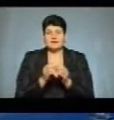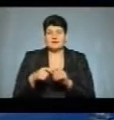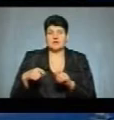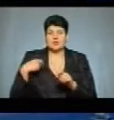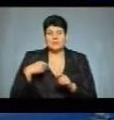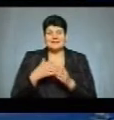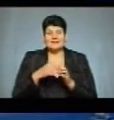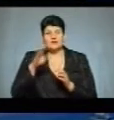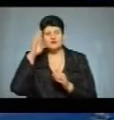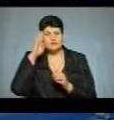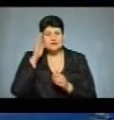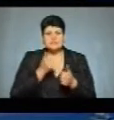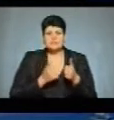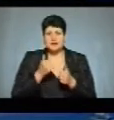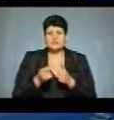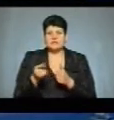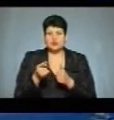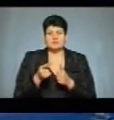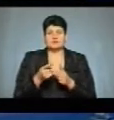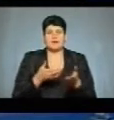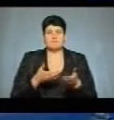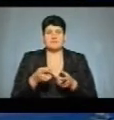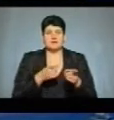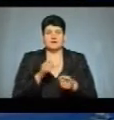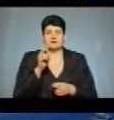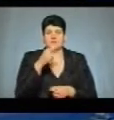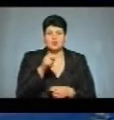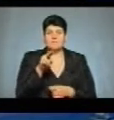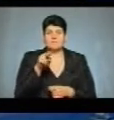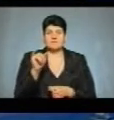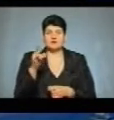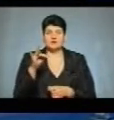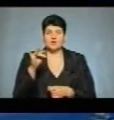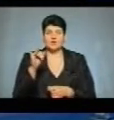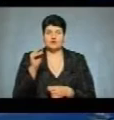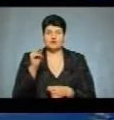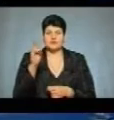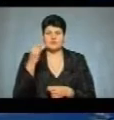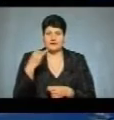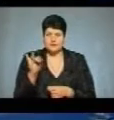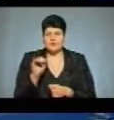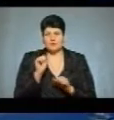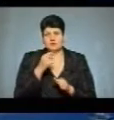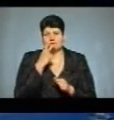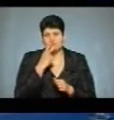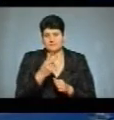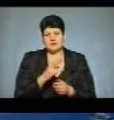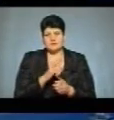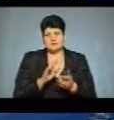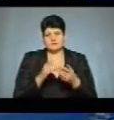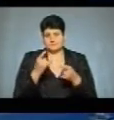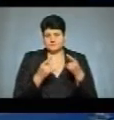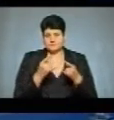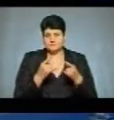серед чоловіків. Змагатиметься тернопільський біатлоніст Дмитро Підручний. Трансляцію змагань ви зможете переглянути на UA-біатлон.